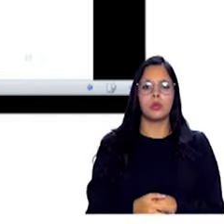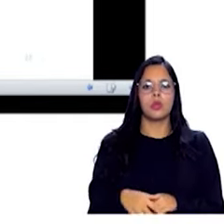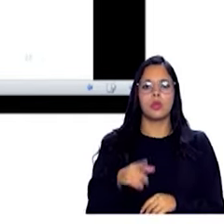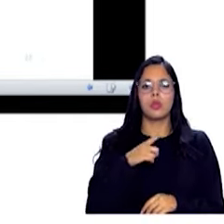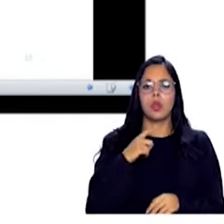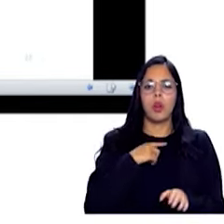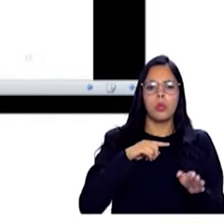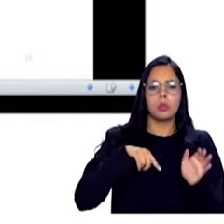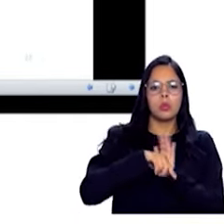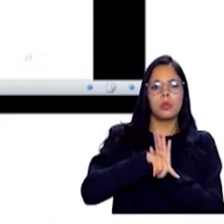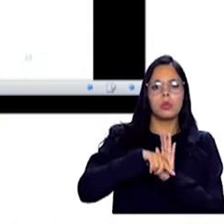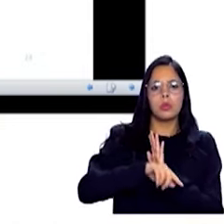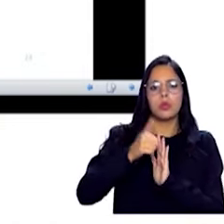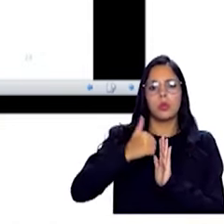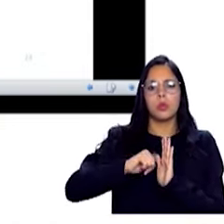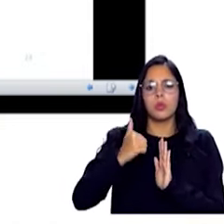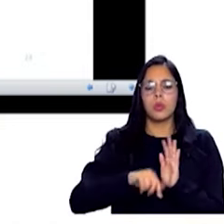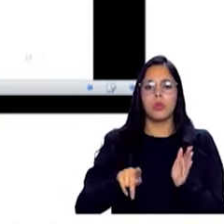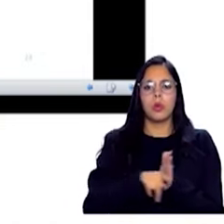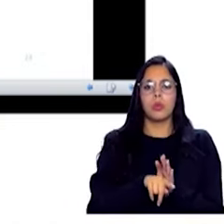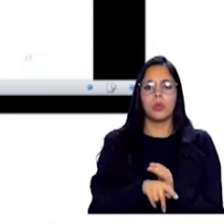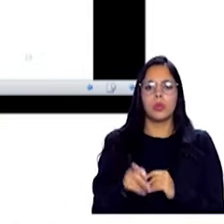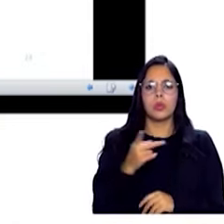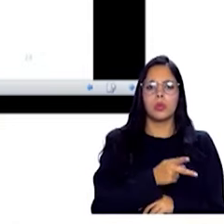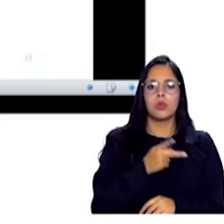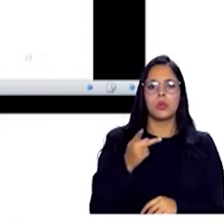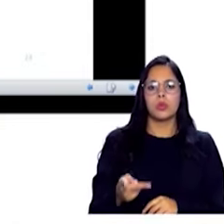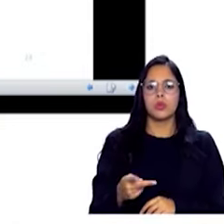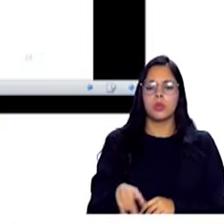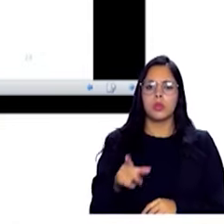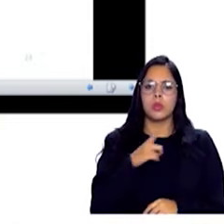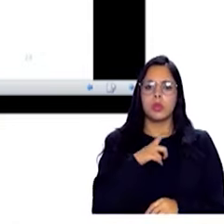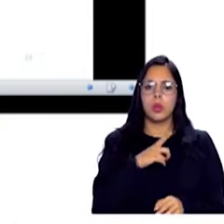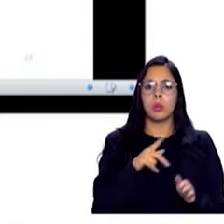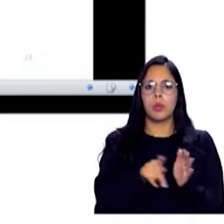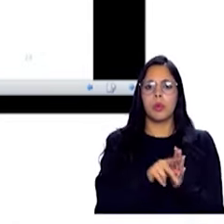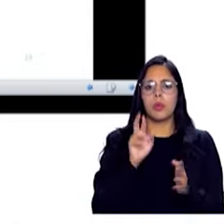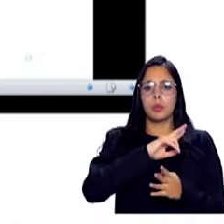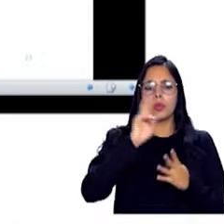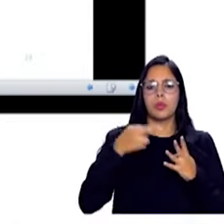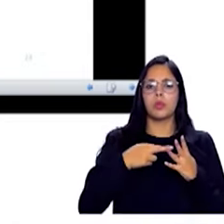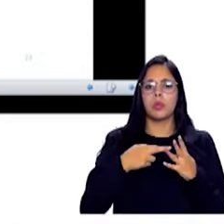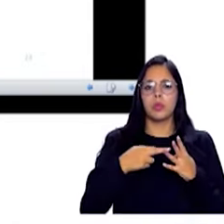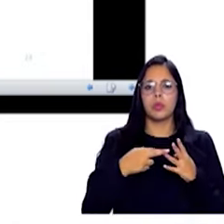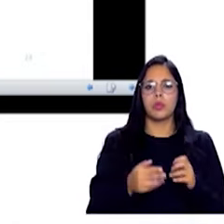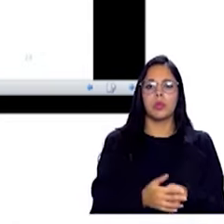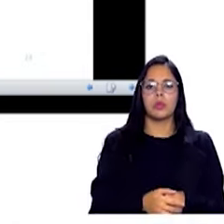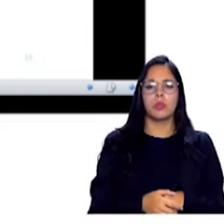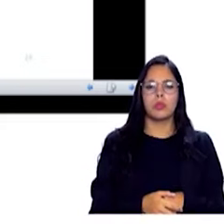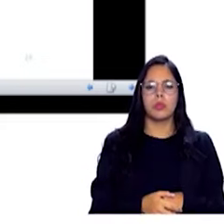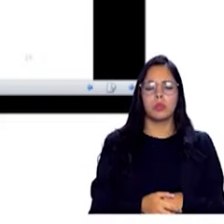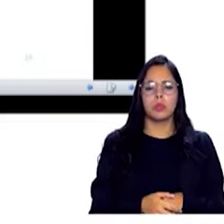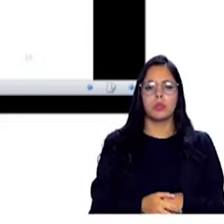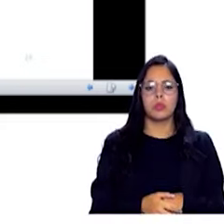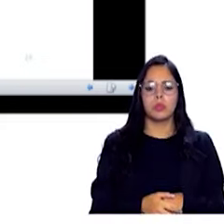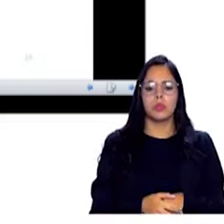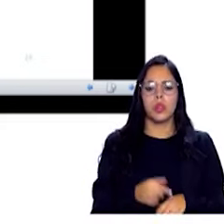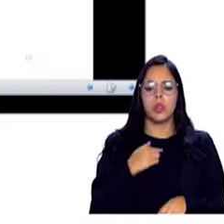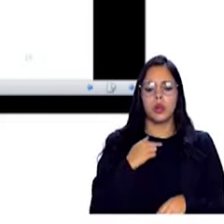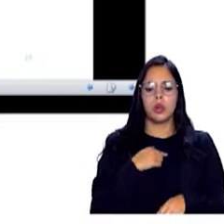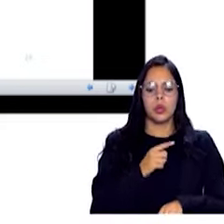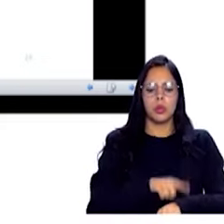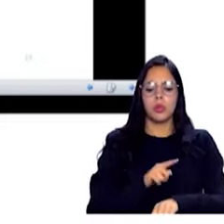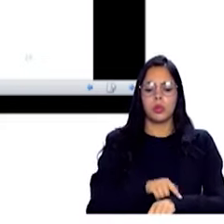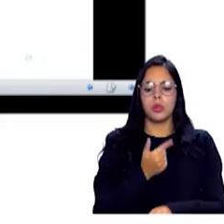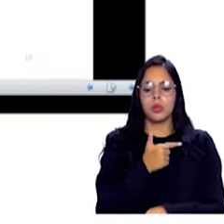cui le parti fondo Il ricorso Credo che Il tempo stia passando e mi avvio alla conclusione voglio tornare alla domanda